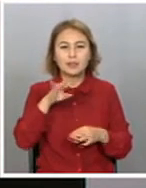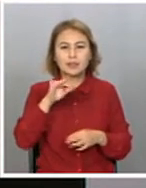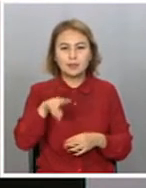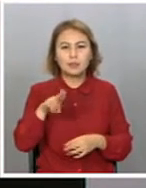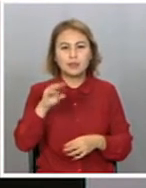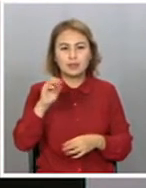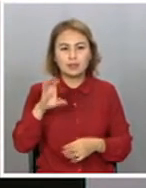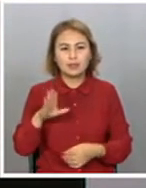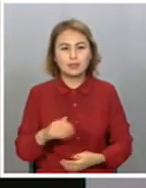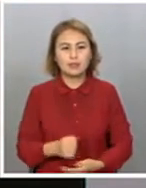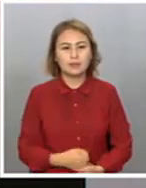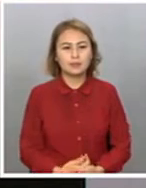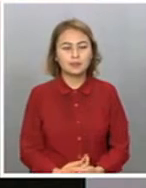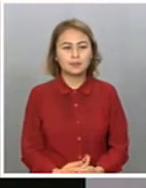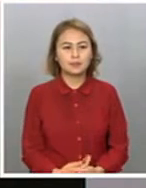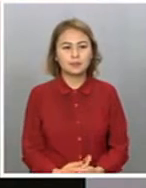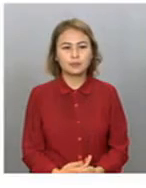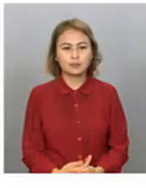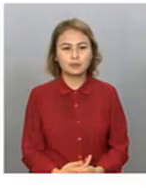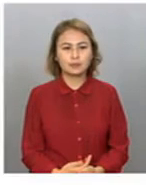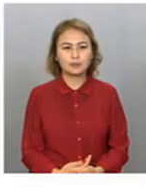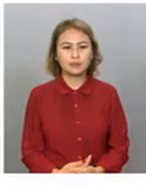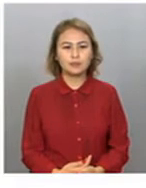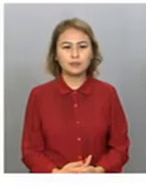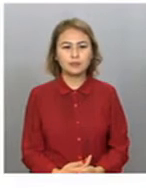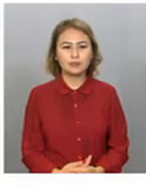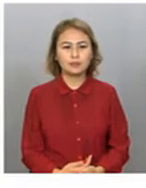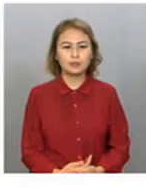определите тип данного текста.